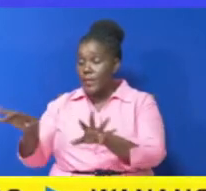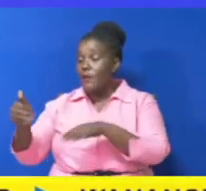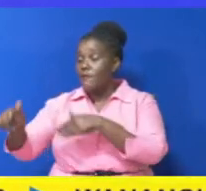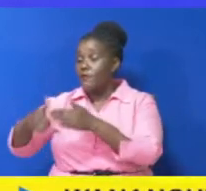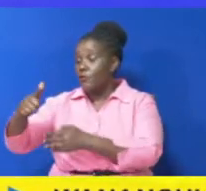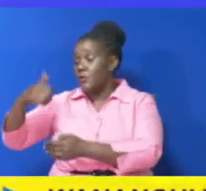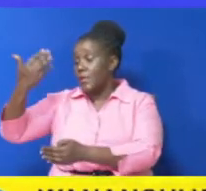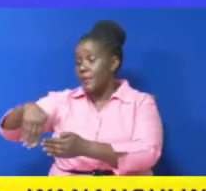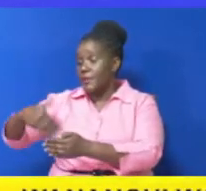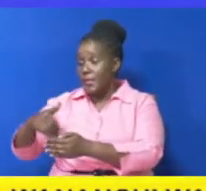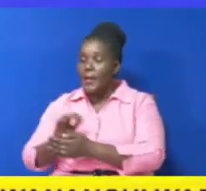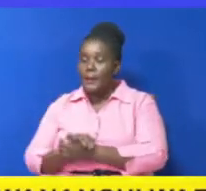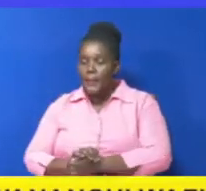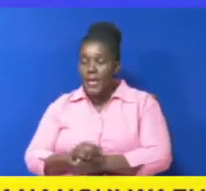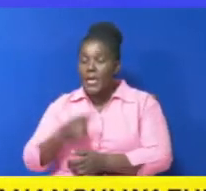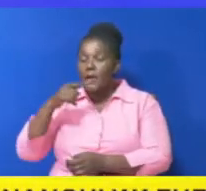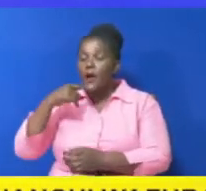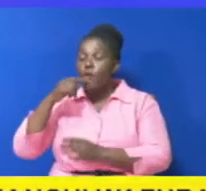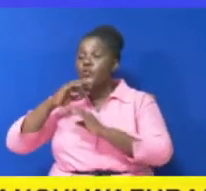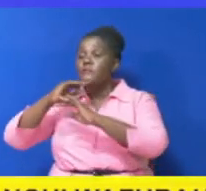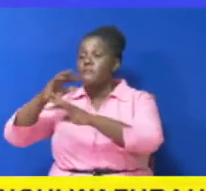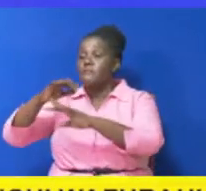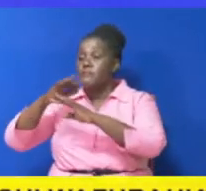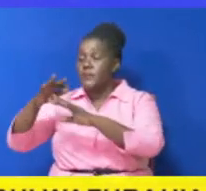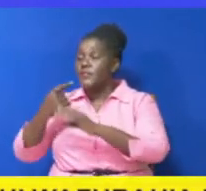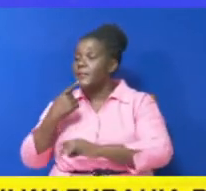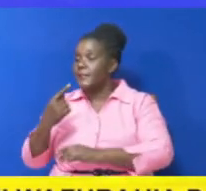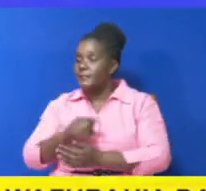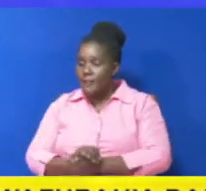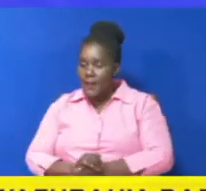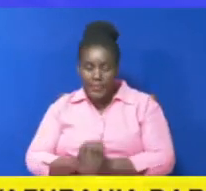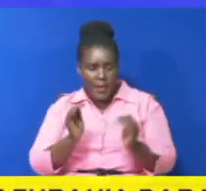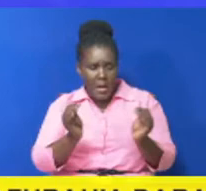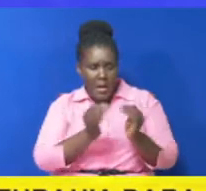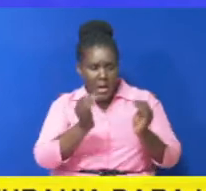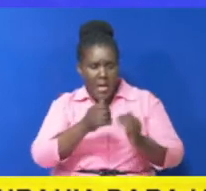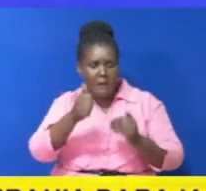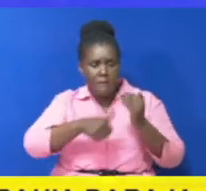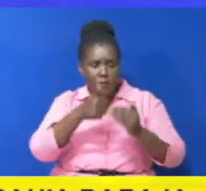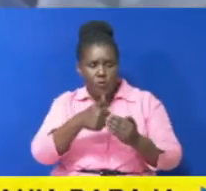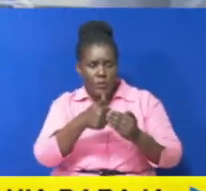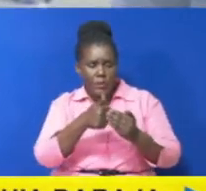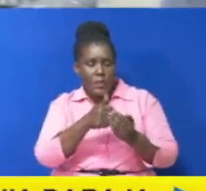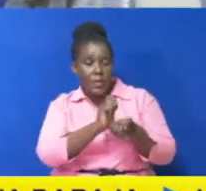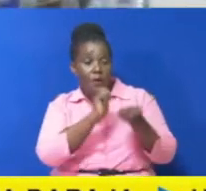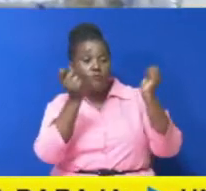Tanzania umechagizwa na kauli mbiu isemayo kulea viongozi kwa kubadili ulimwengu.